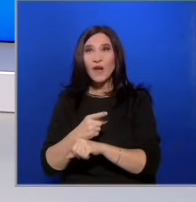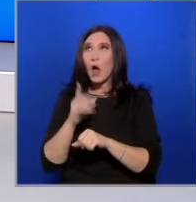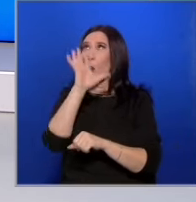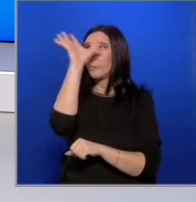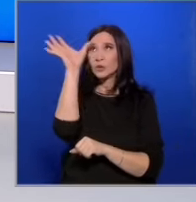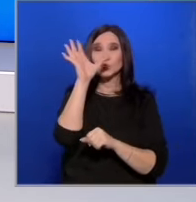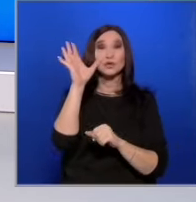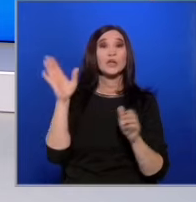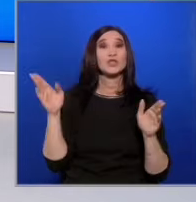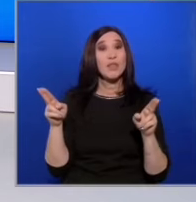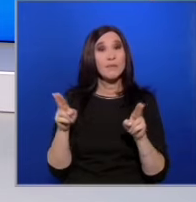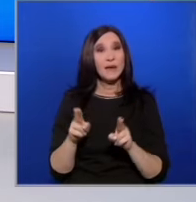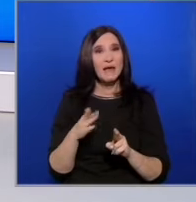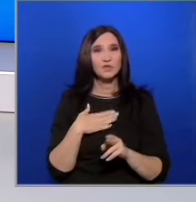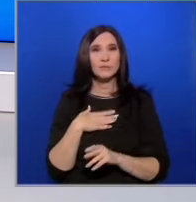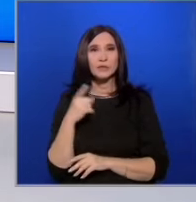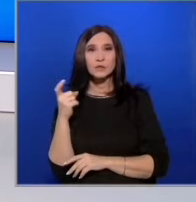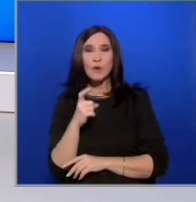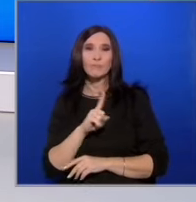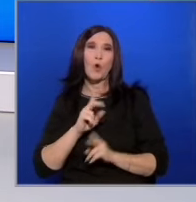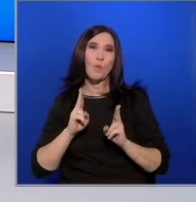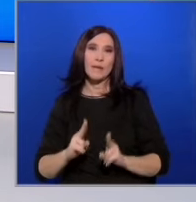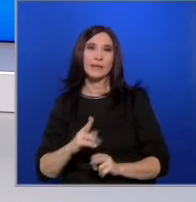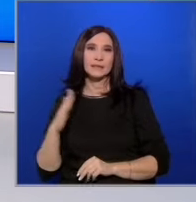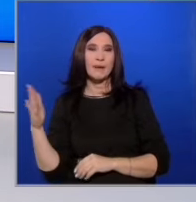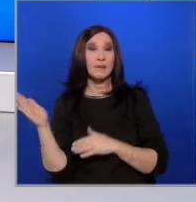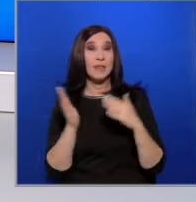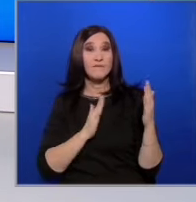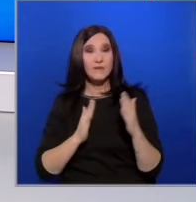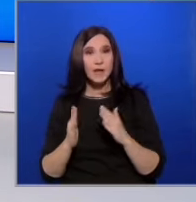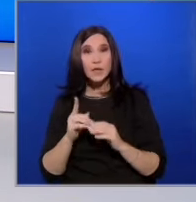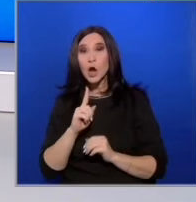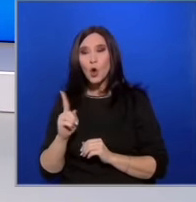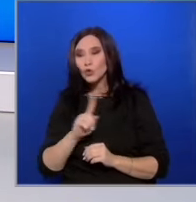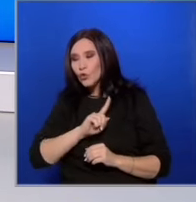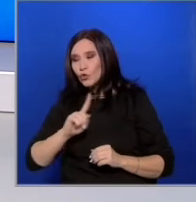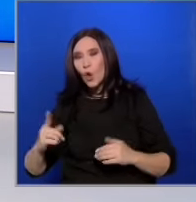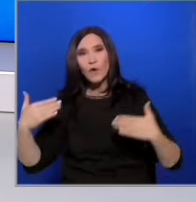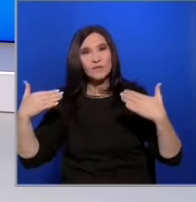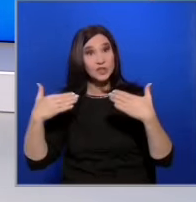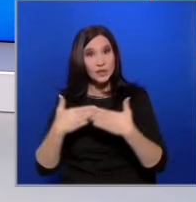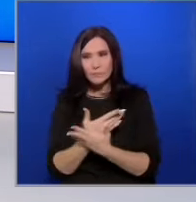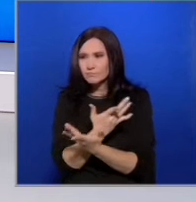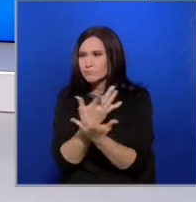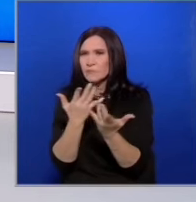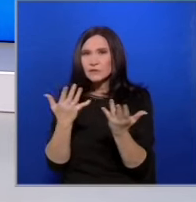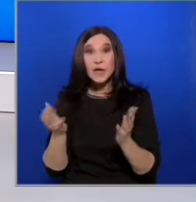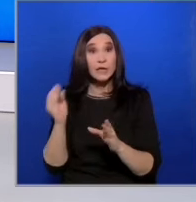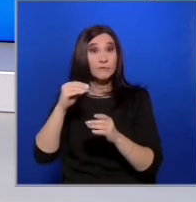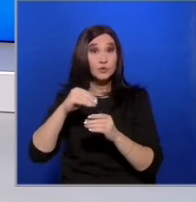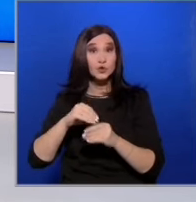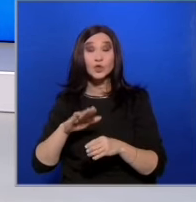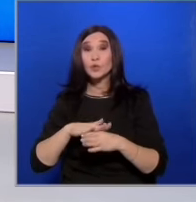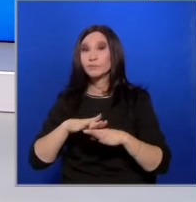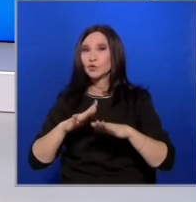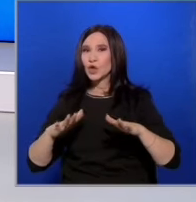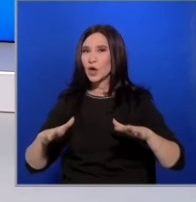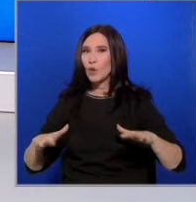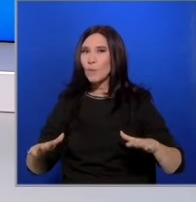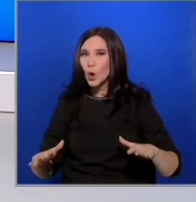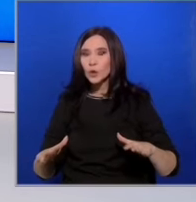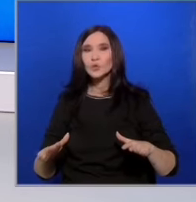намалява ще духа слаб до умерен западен вятър който до вечерта навсякъде включително и